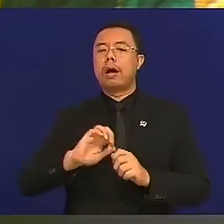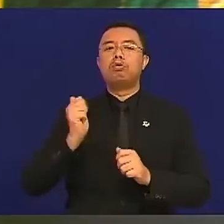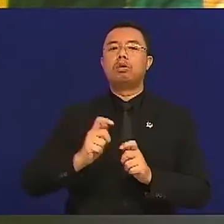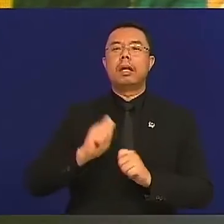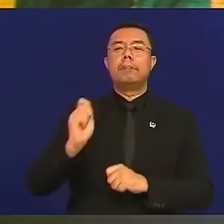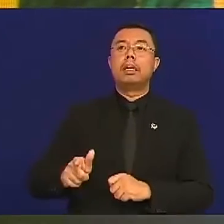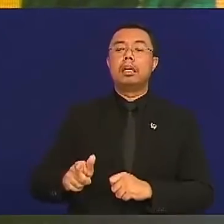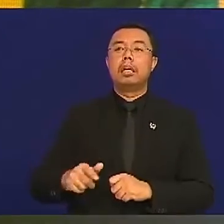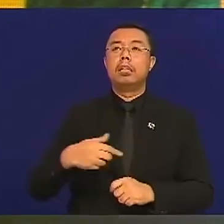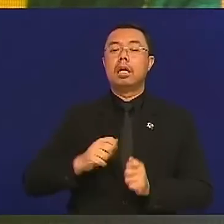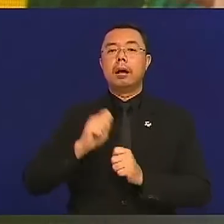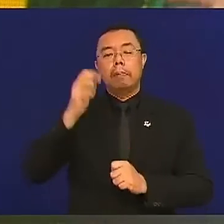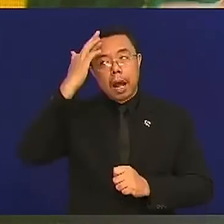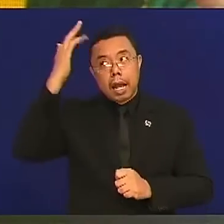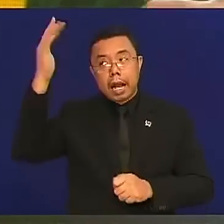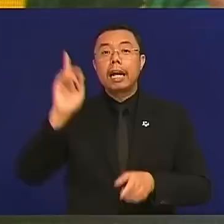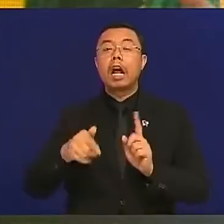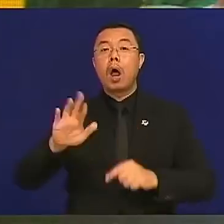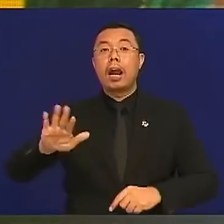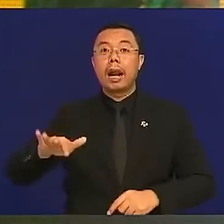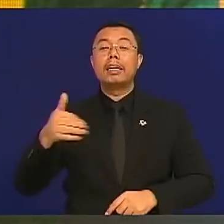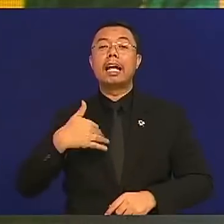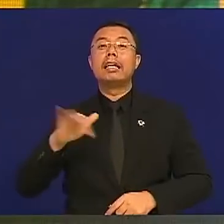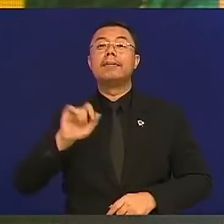beli. Saya bayangkan nih kalau anak saya begini gimana nih.